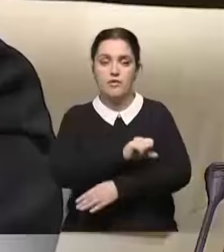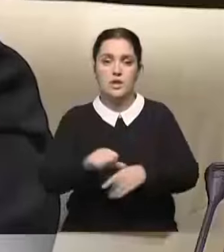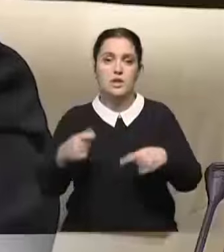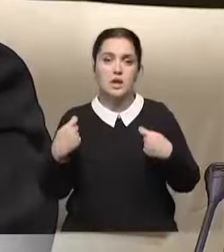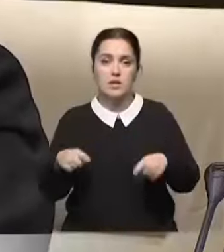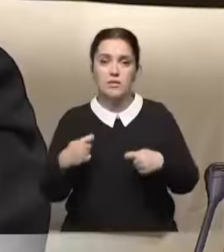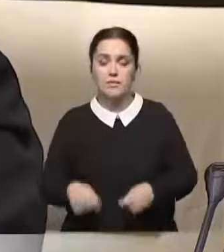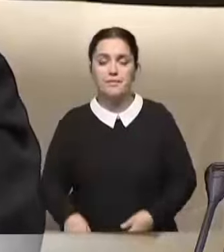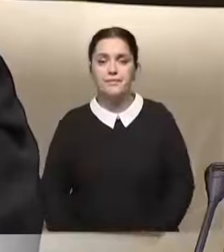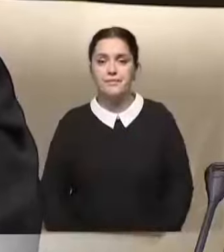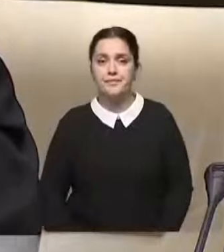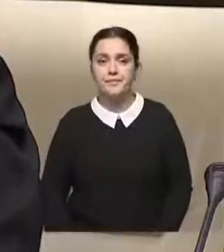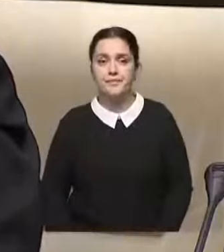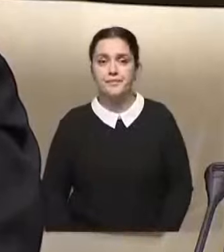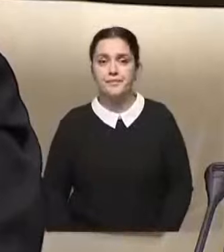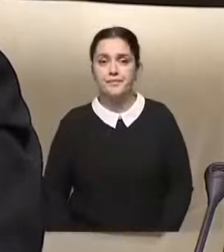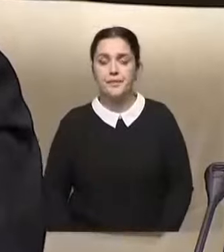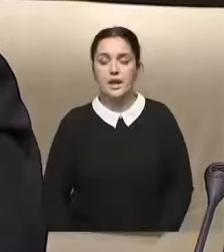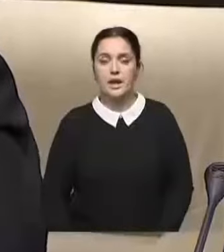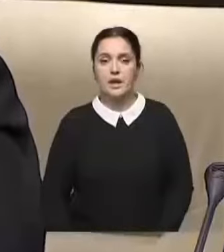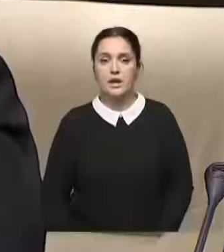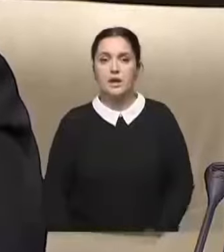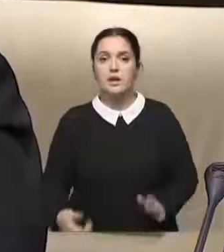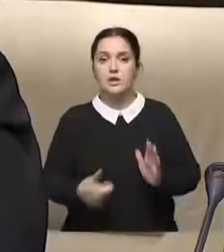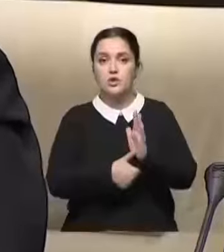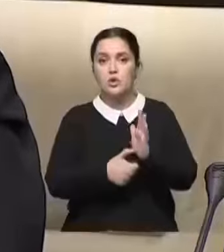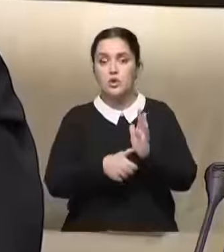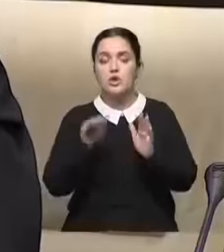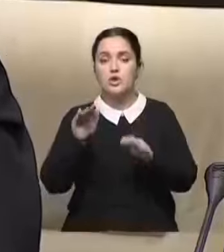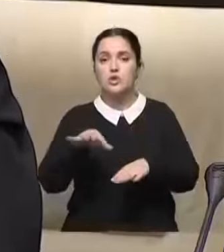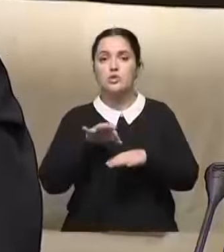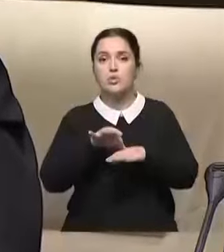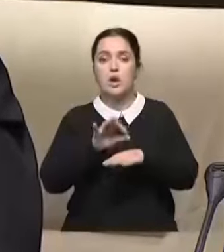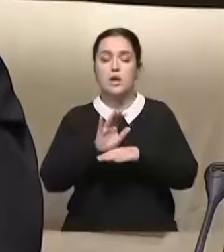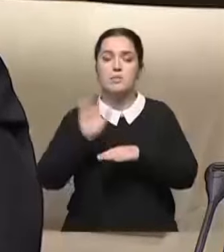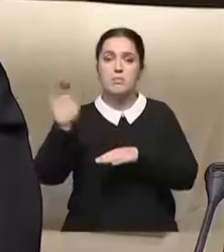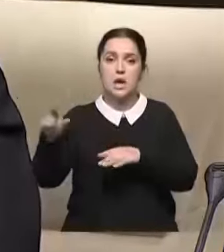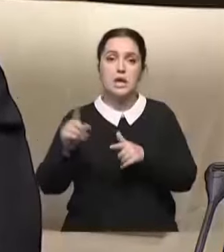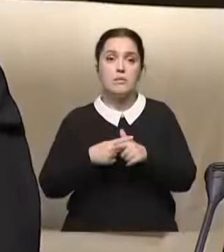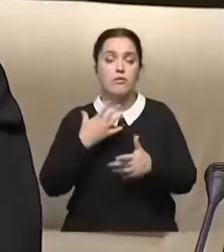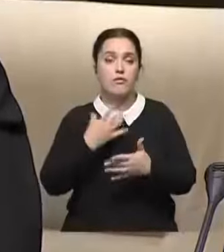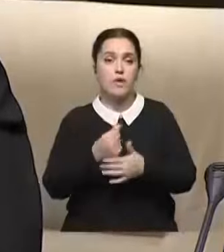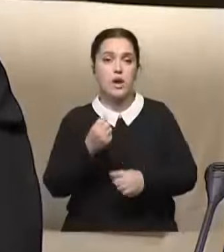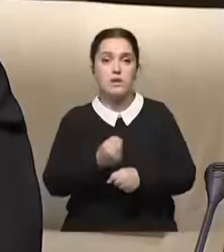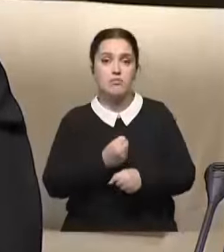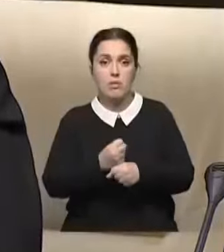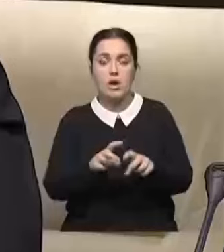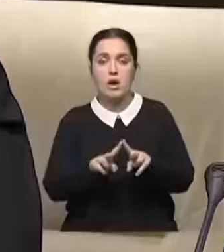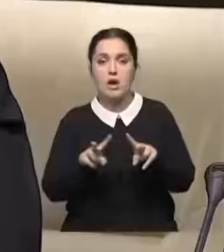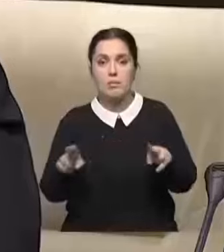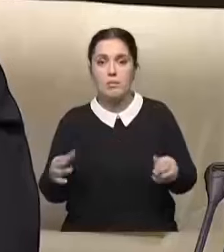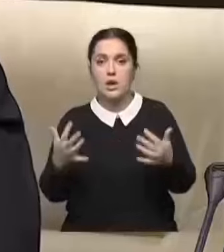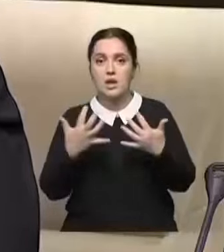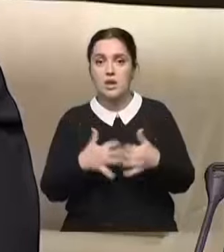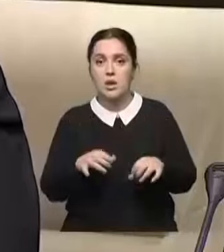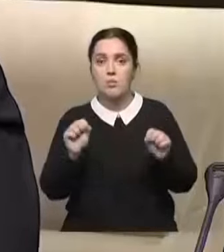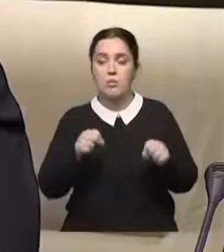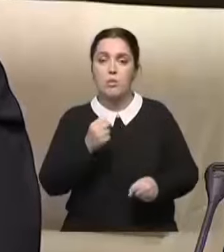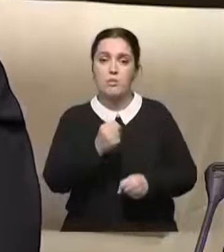из 3,5-600 тысяч где-то шкур либо экспортируется, либо перерабатывается. То есть это одно и то же количество, которое может либо